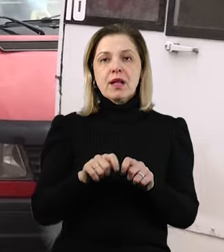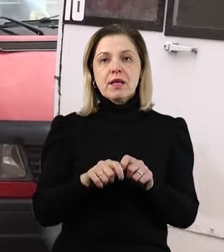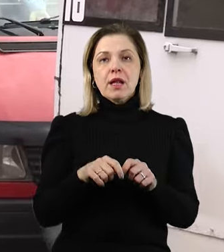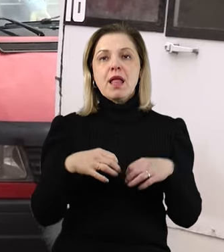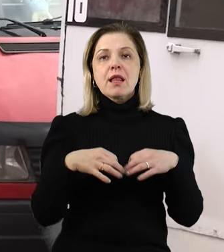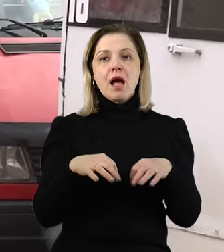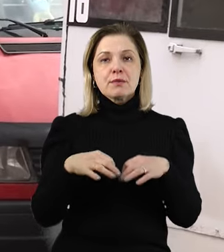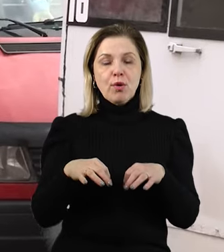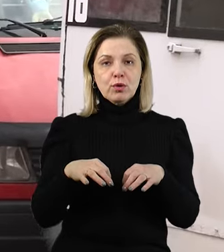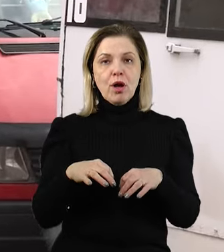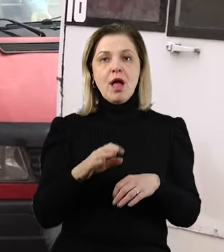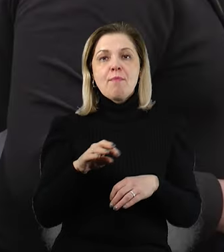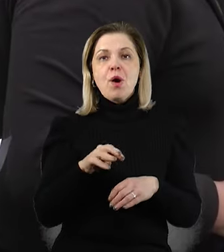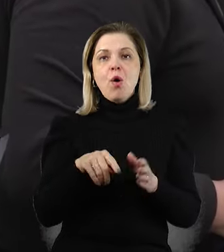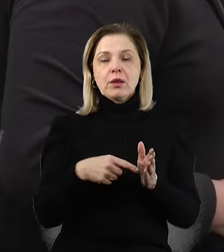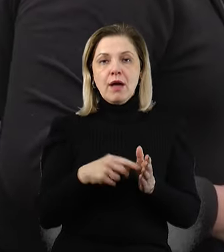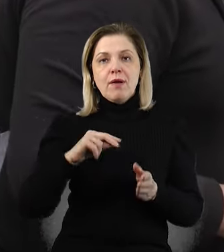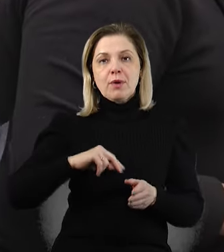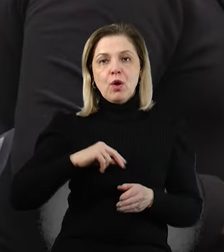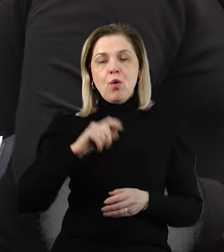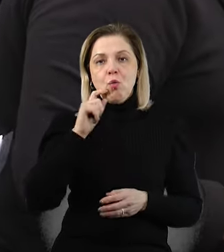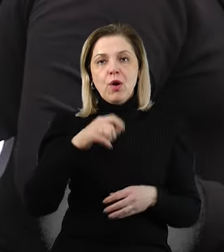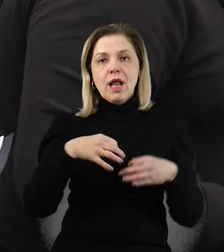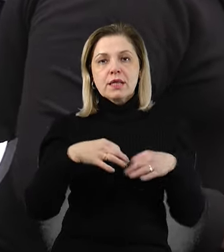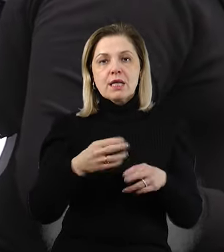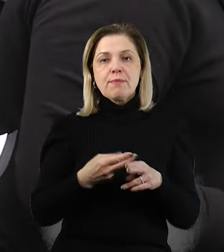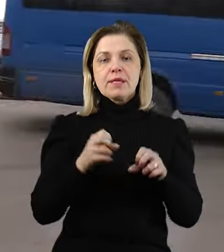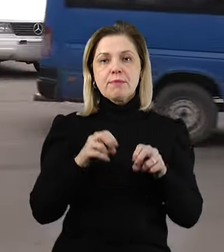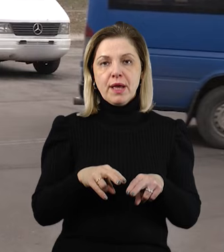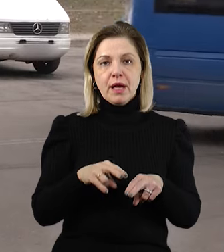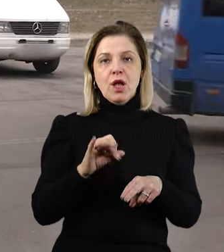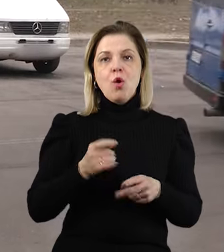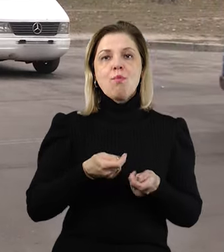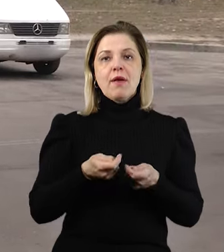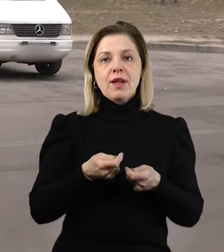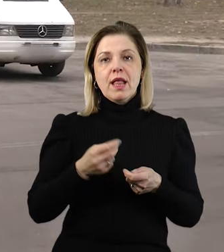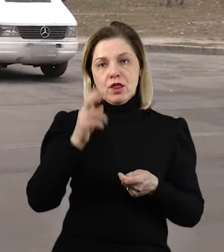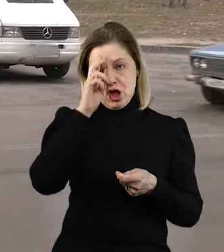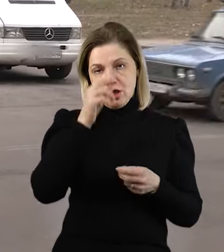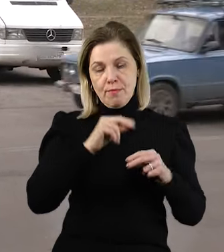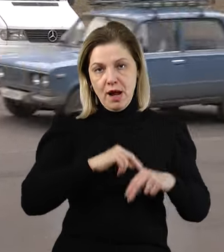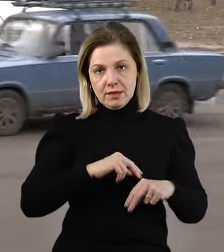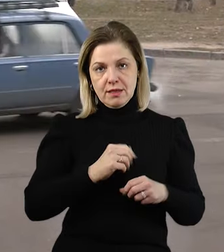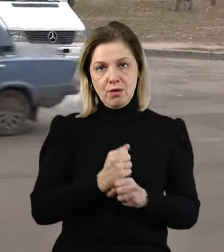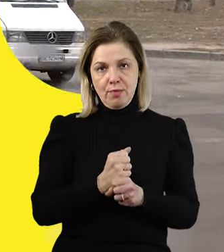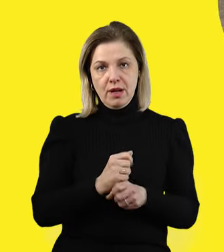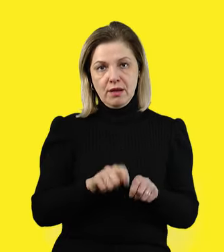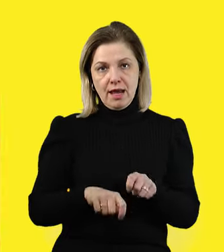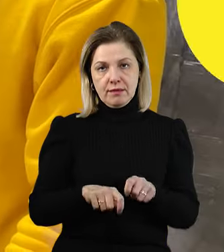Перевірки громадського транспорту. У Миколаєві працівники Укртрансбезпеки та Управління Держпраці здійснили спільний рейд.